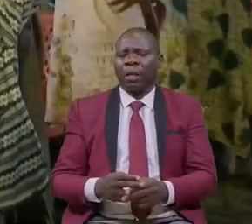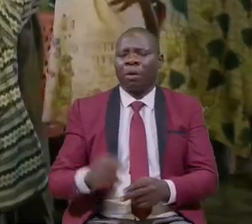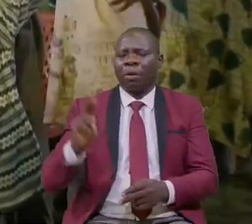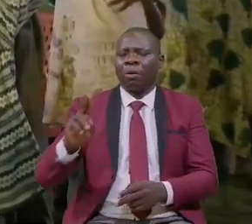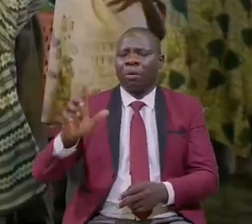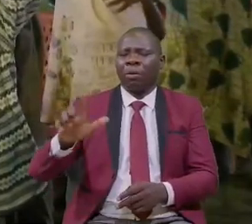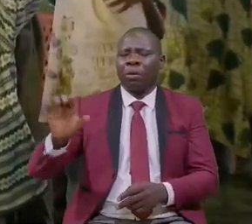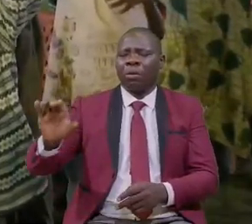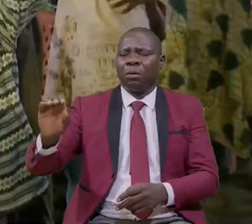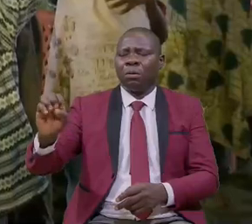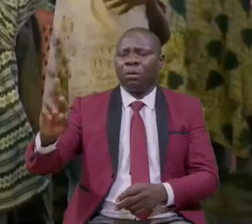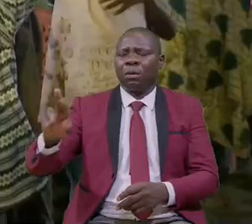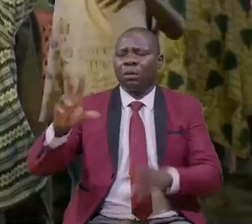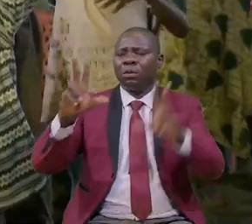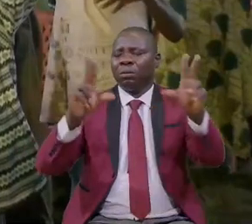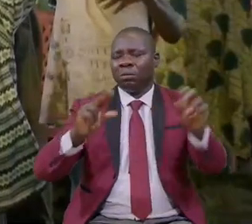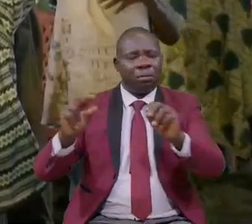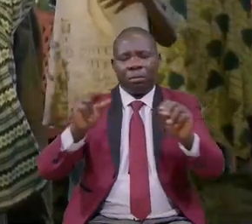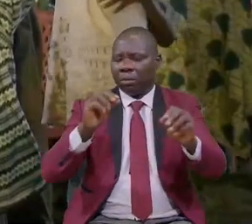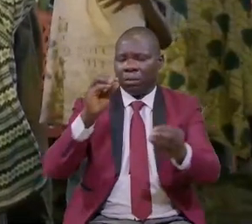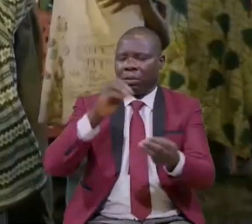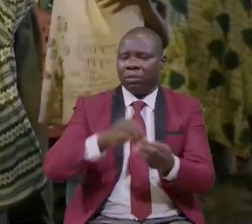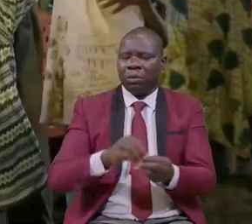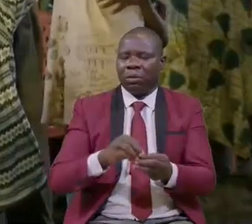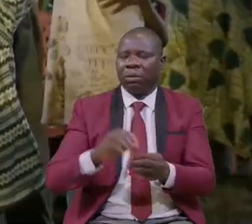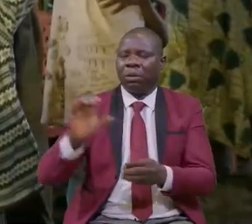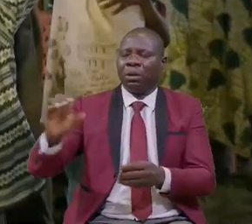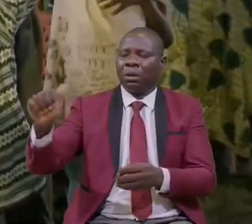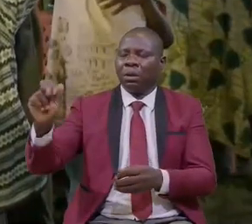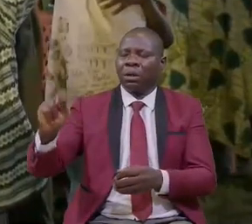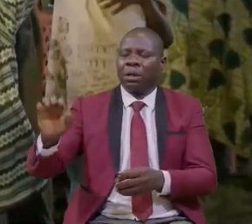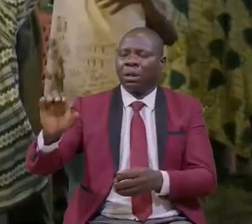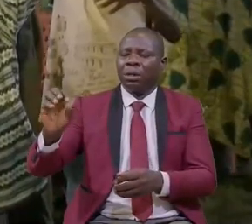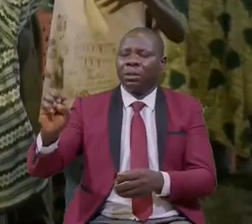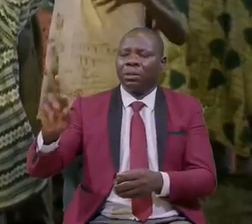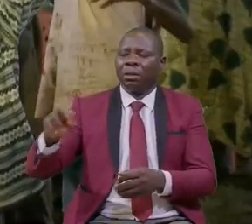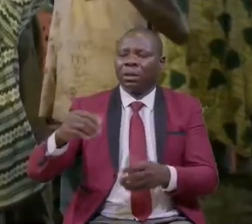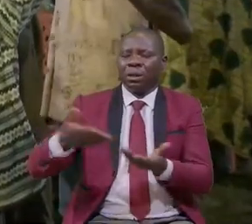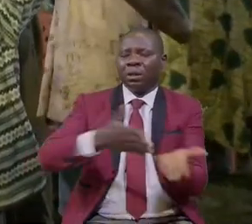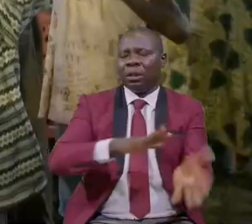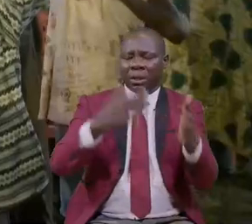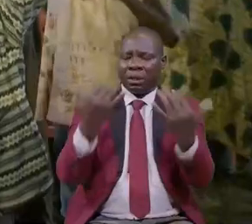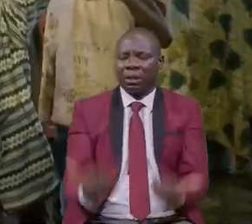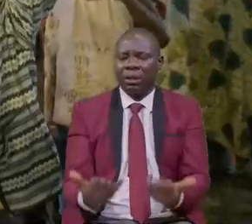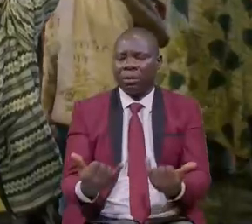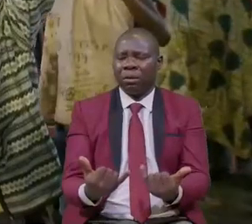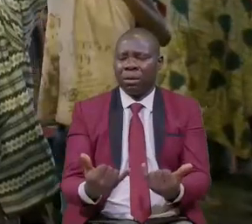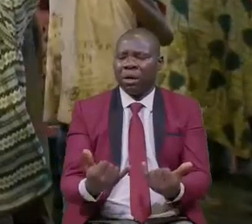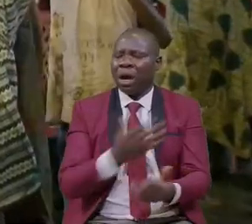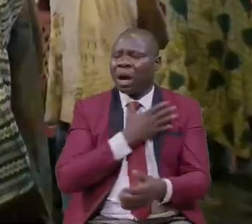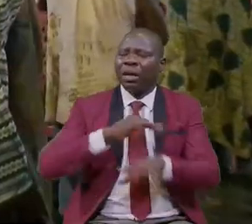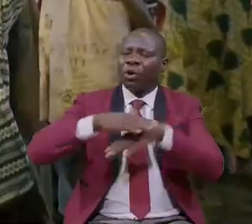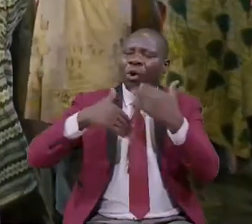Ulcère. Plus jamais. Cancer. Meurs maintenant.